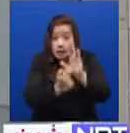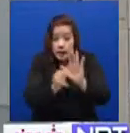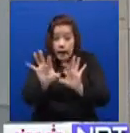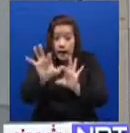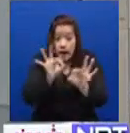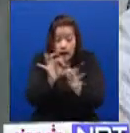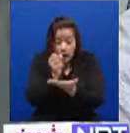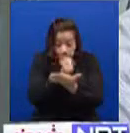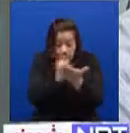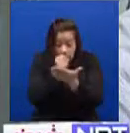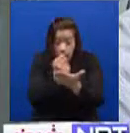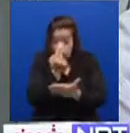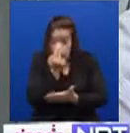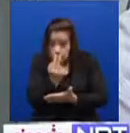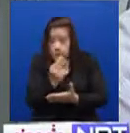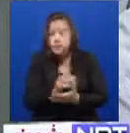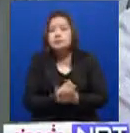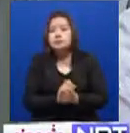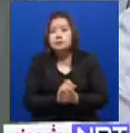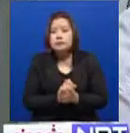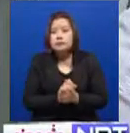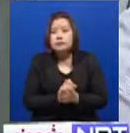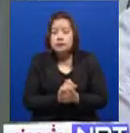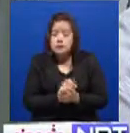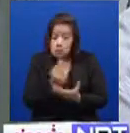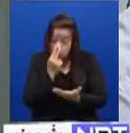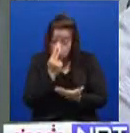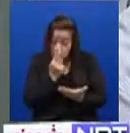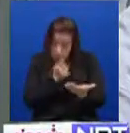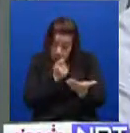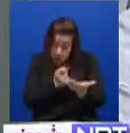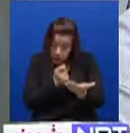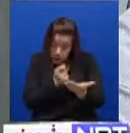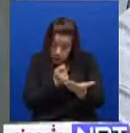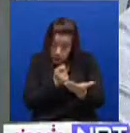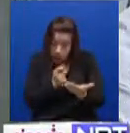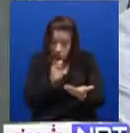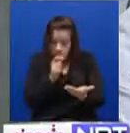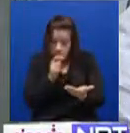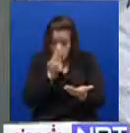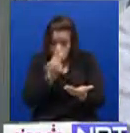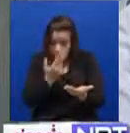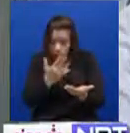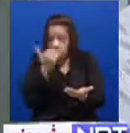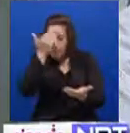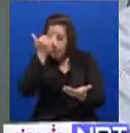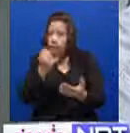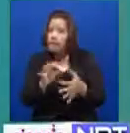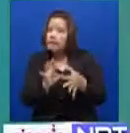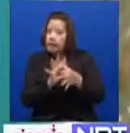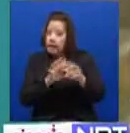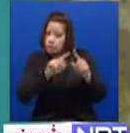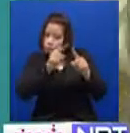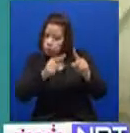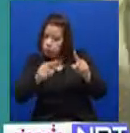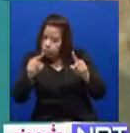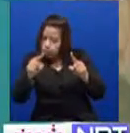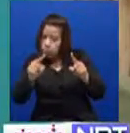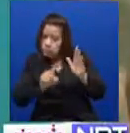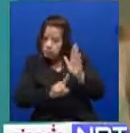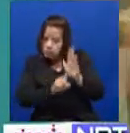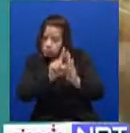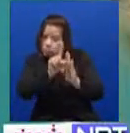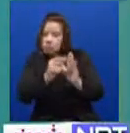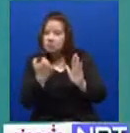เนี่ยมีปริมาณมวลอยู่ตรงนี้เราก็จะสามารถมันก็จะมีพีคให้เราเห็น